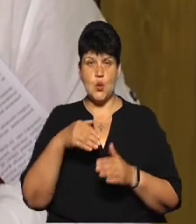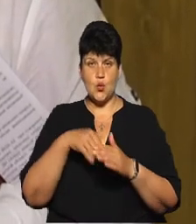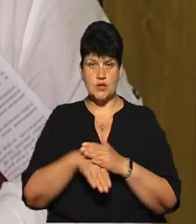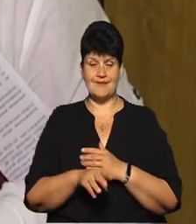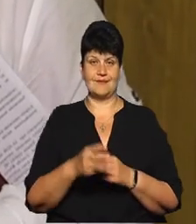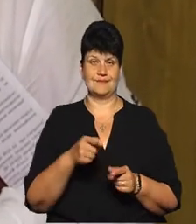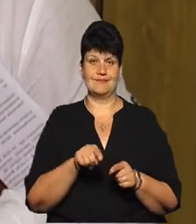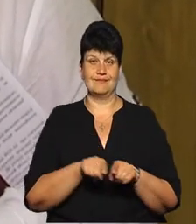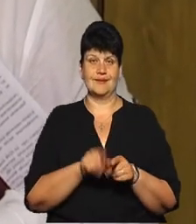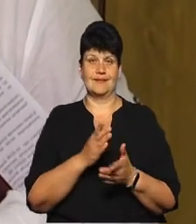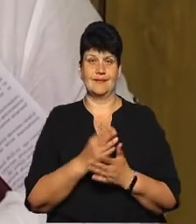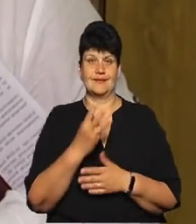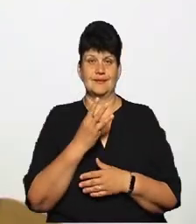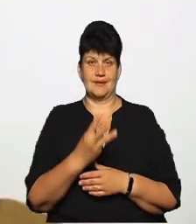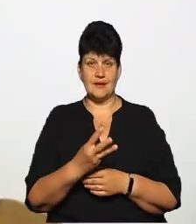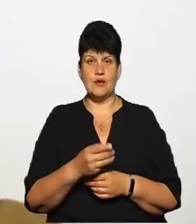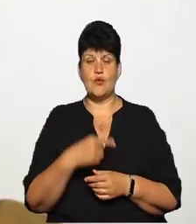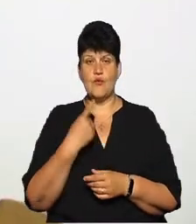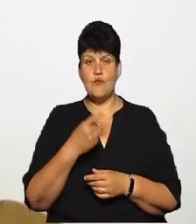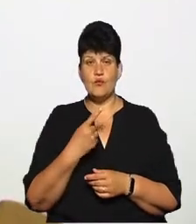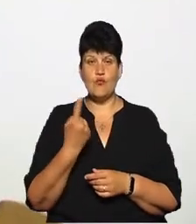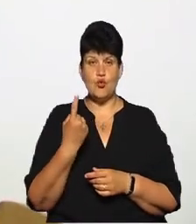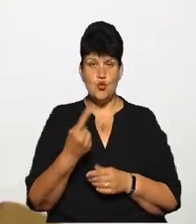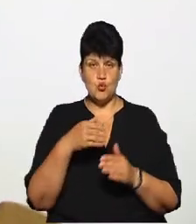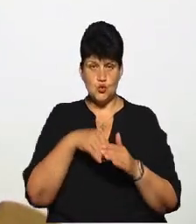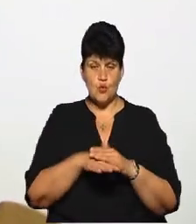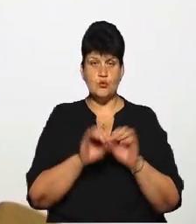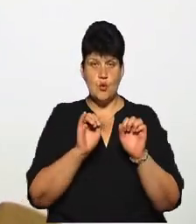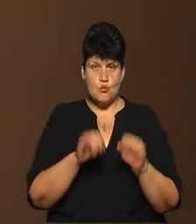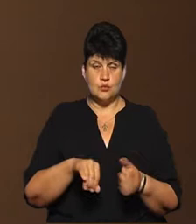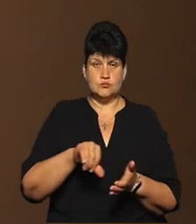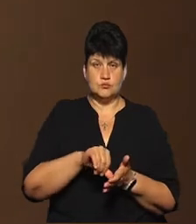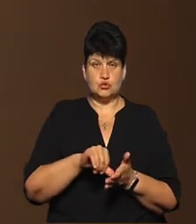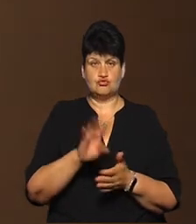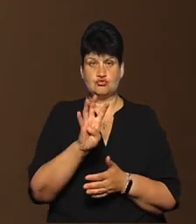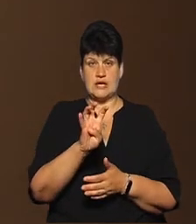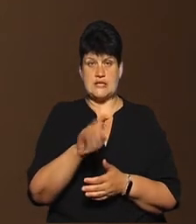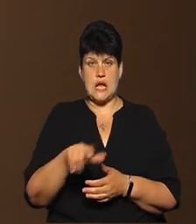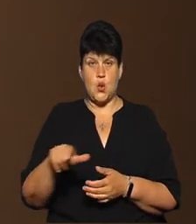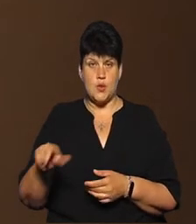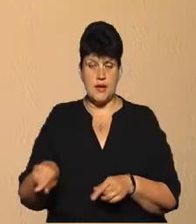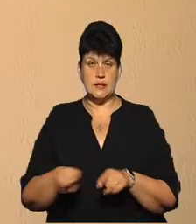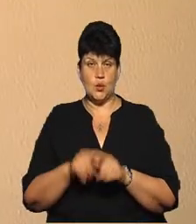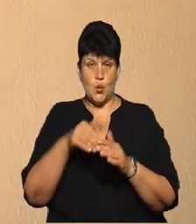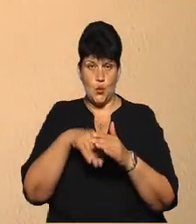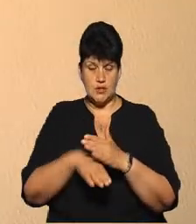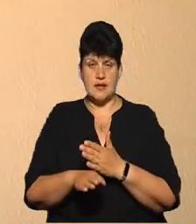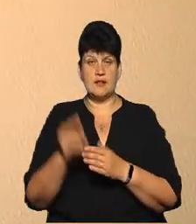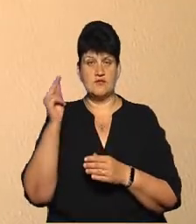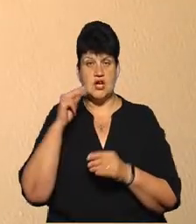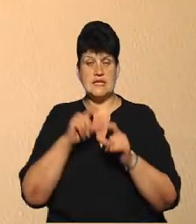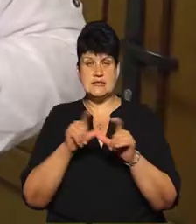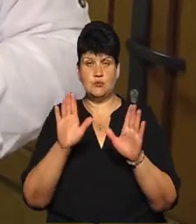каже проректор Олег Слабий. За його словами, в одному сховищі може перебувати 400 людей. Також, як укриття, навчальний заклад